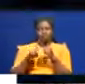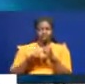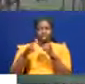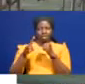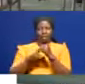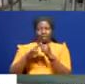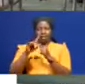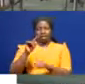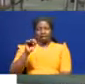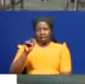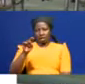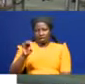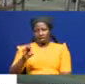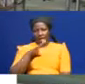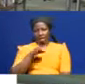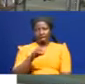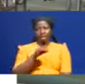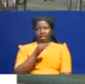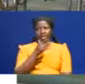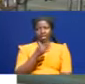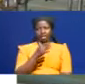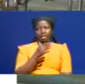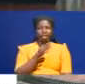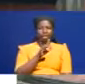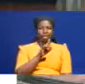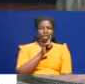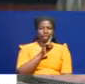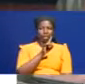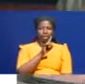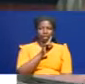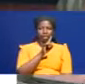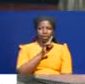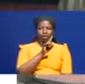37.67 na tani milioni